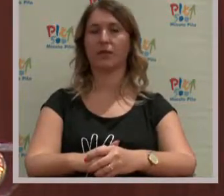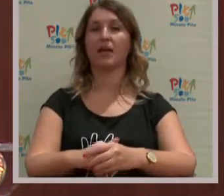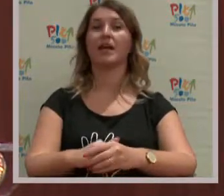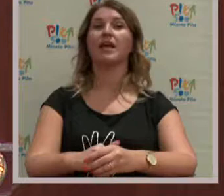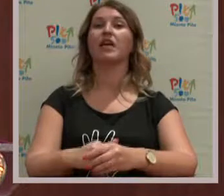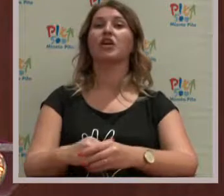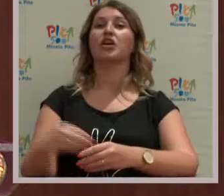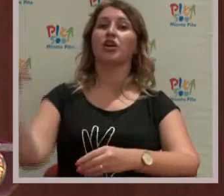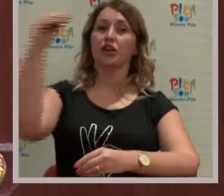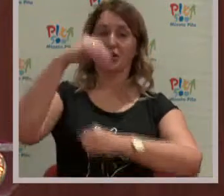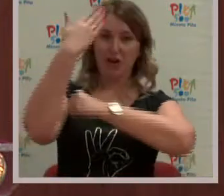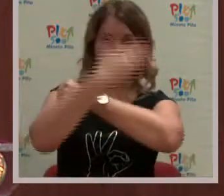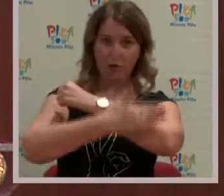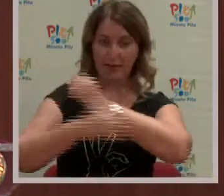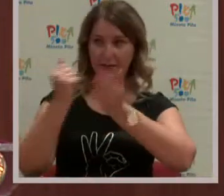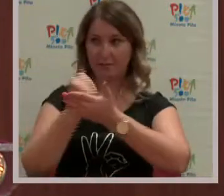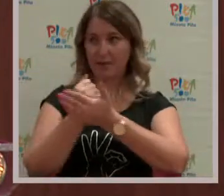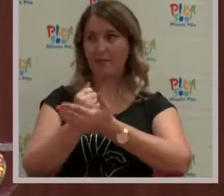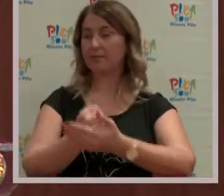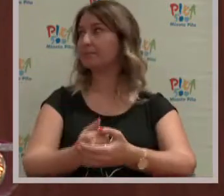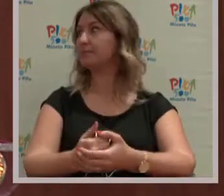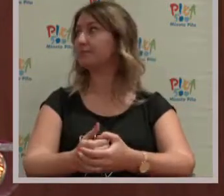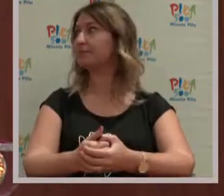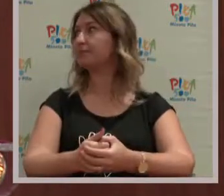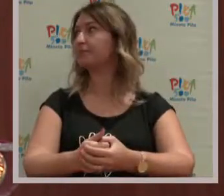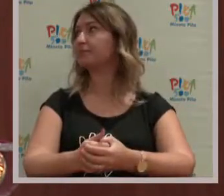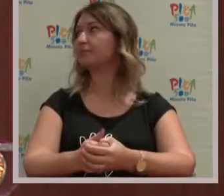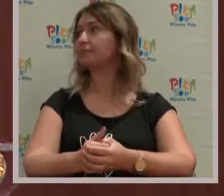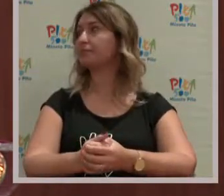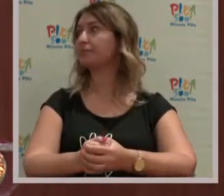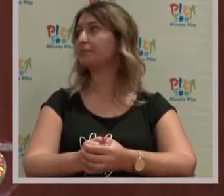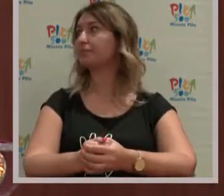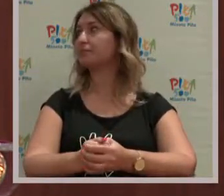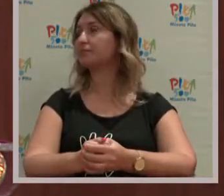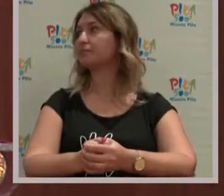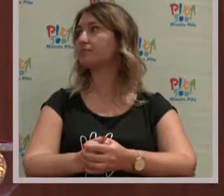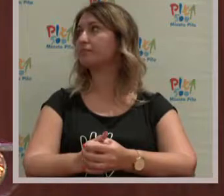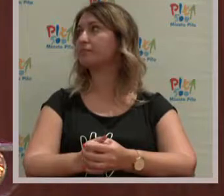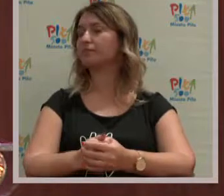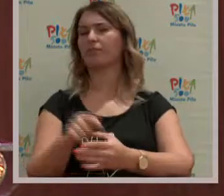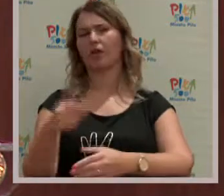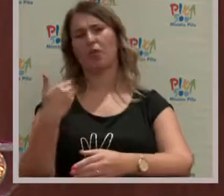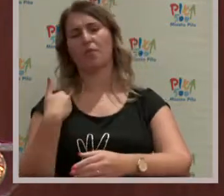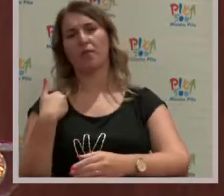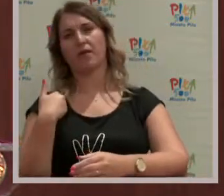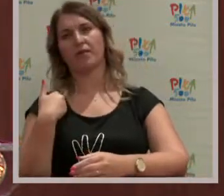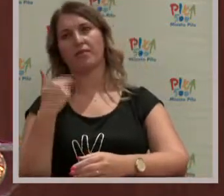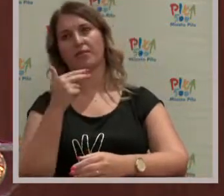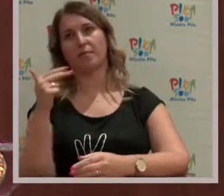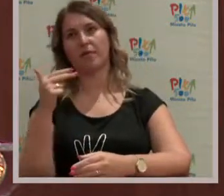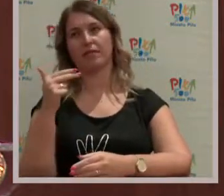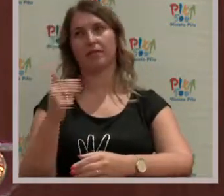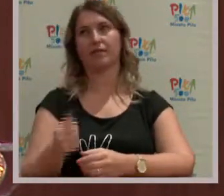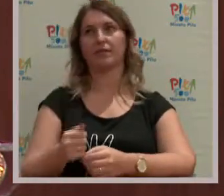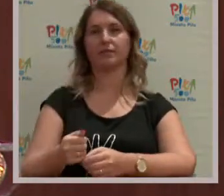koniec, żeby bardzo optymistycznie zakończyć, bo to właściwie były w większości tematy takie,